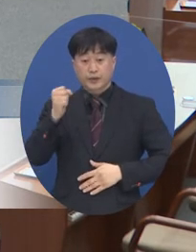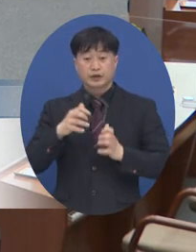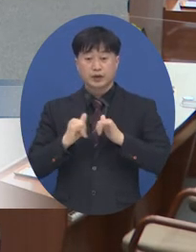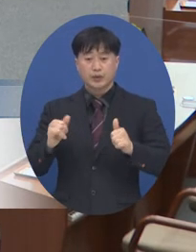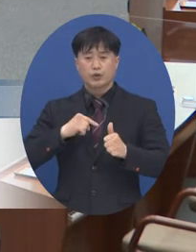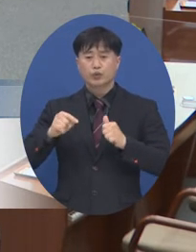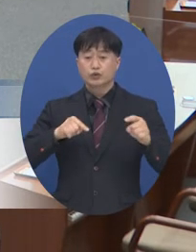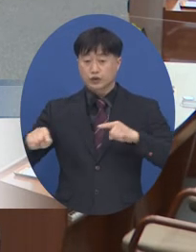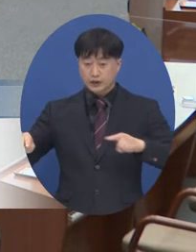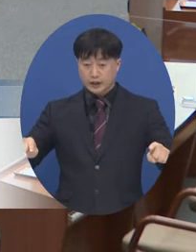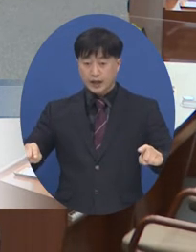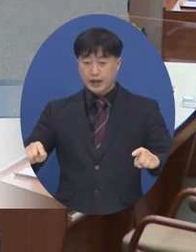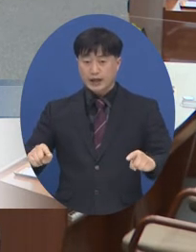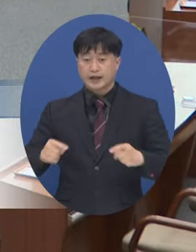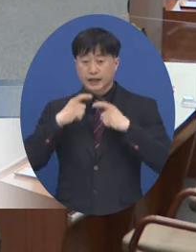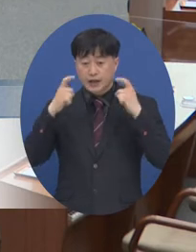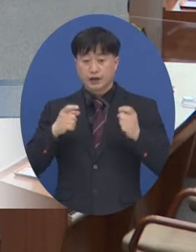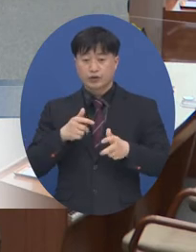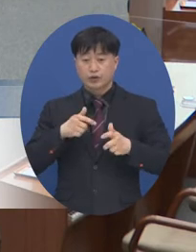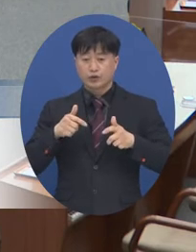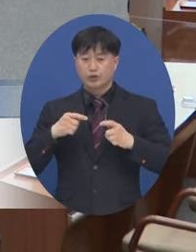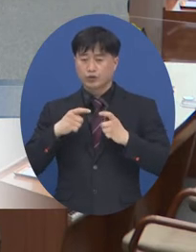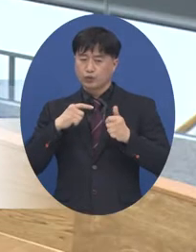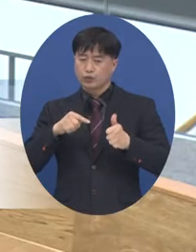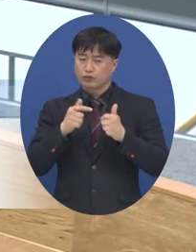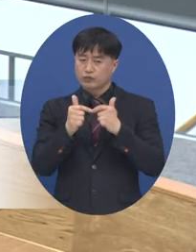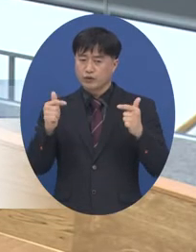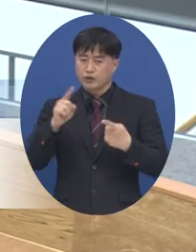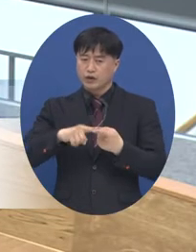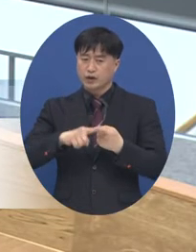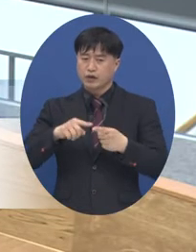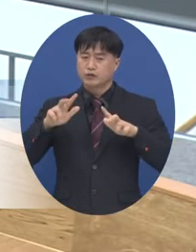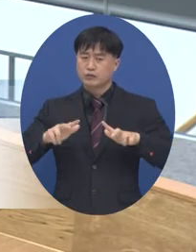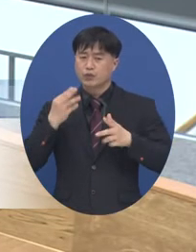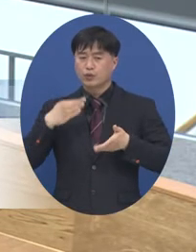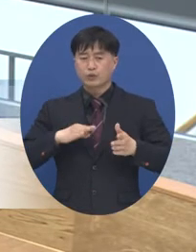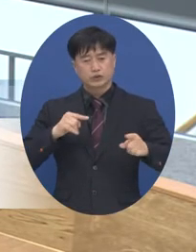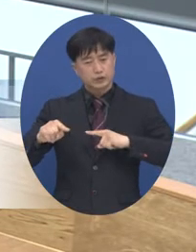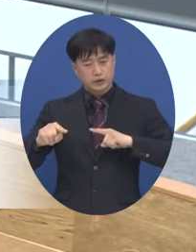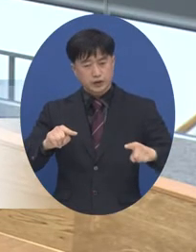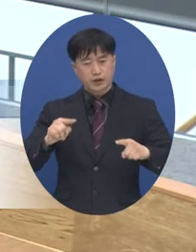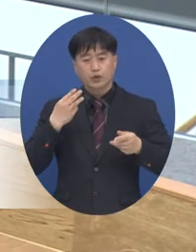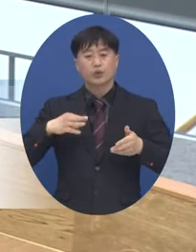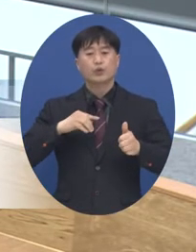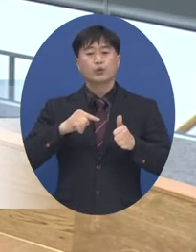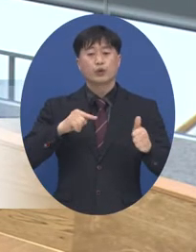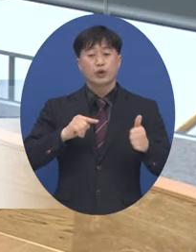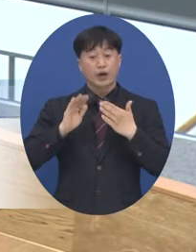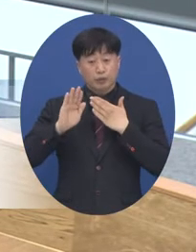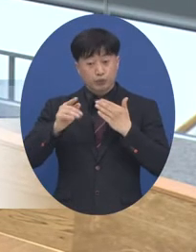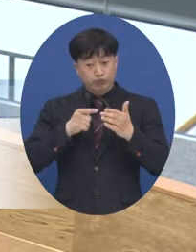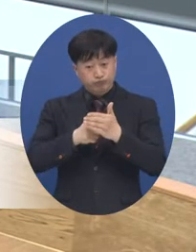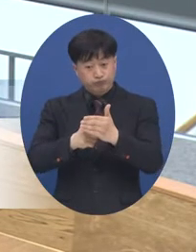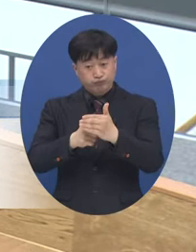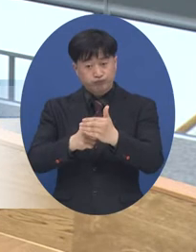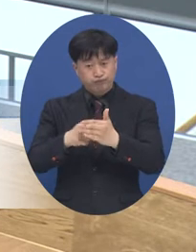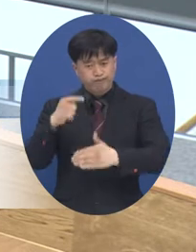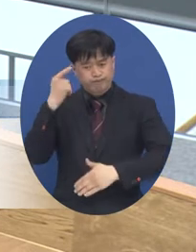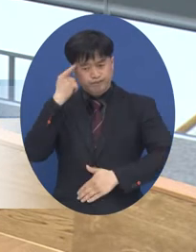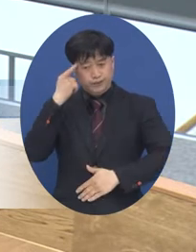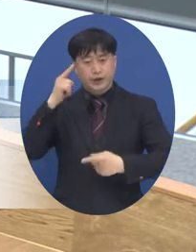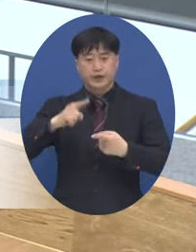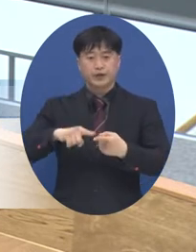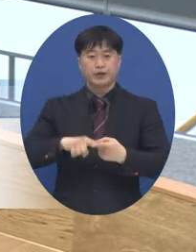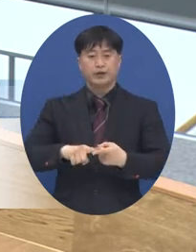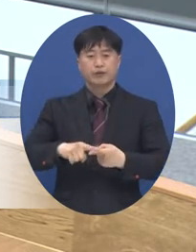당선인의 교육정책 및 사교육 증가 등에 대한 현재 경기도의 정책과 경기교육의 향후